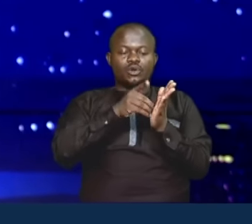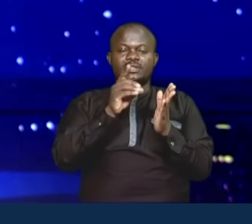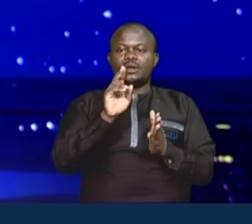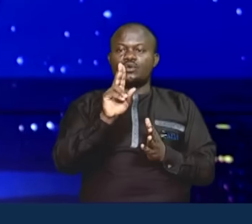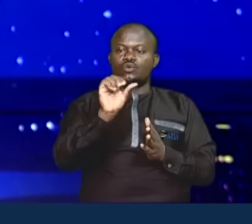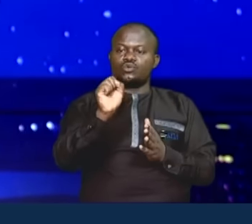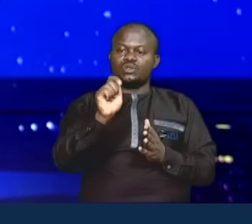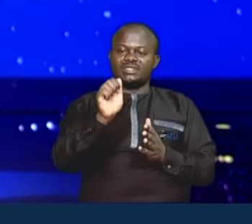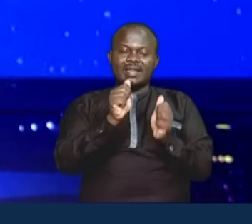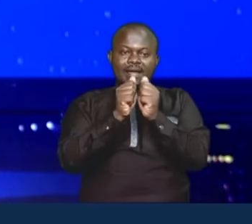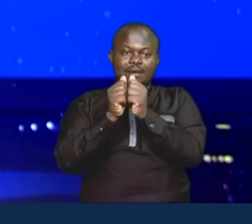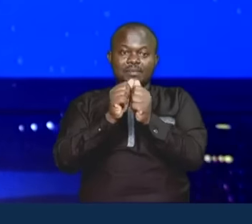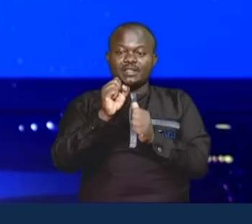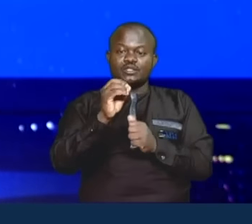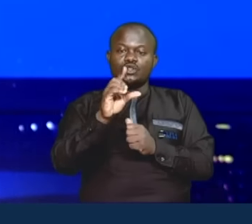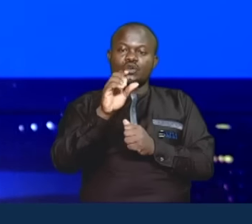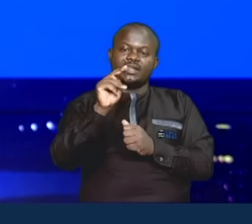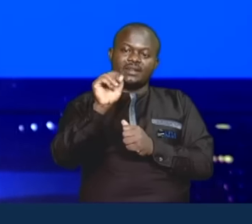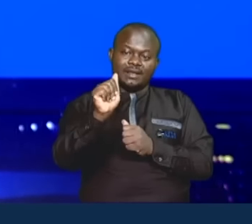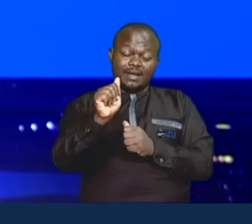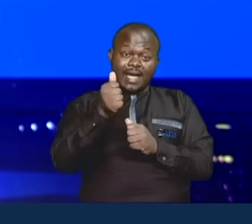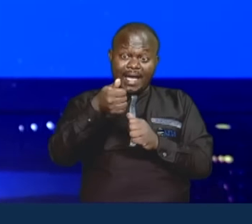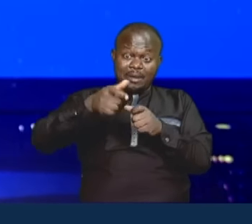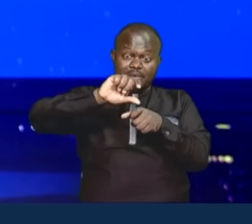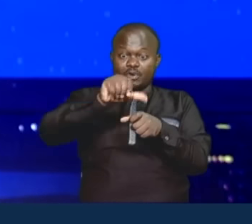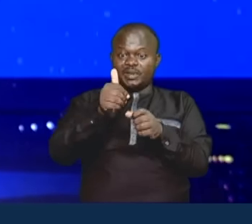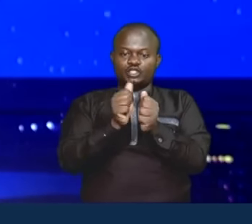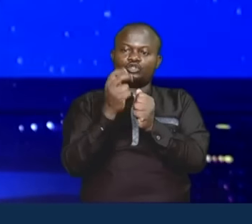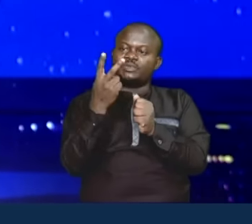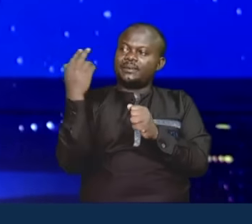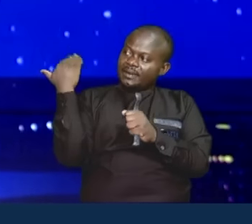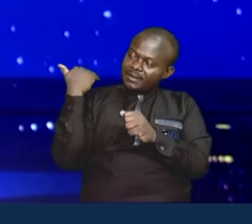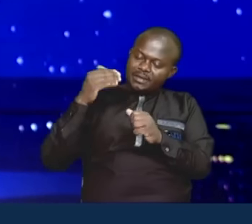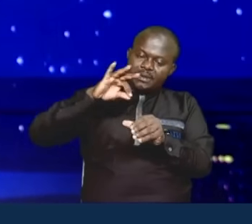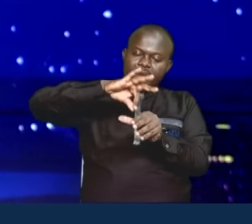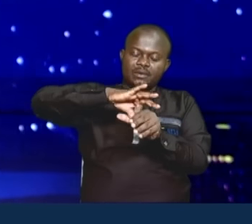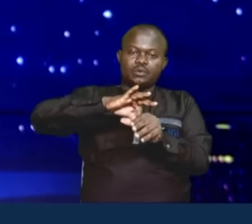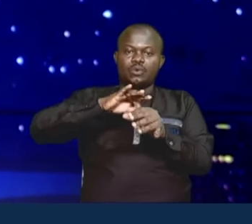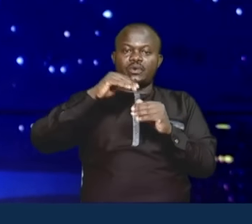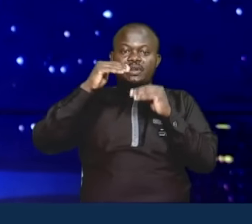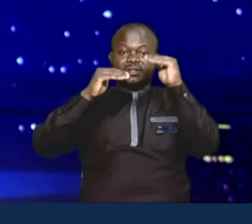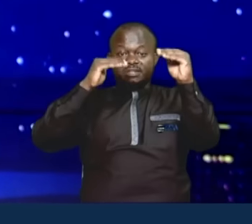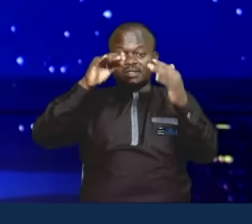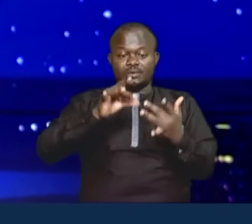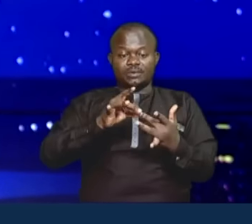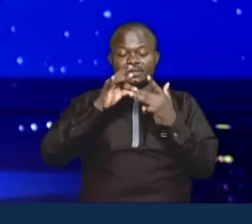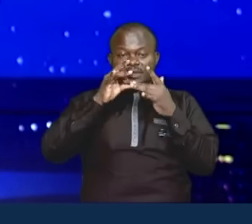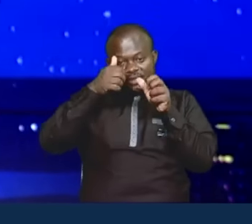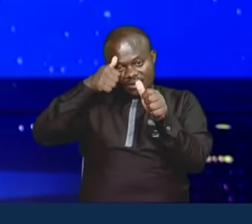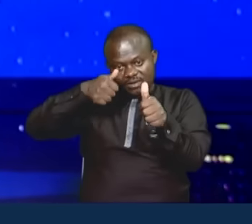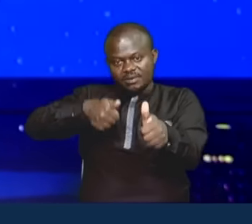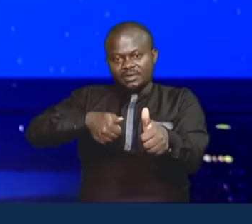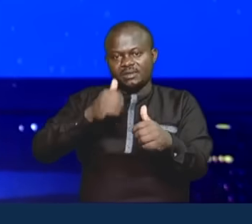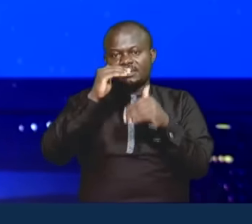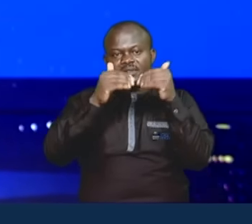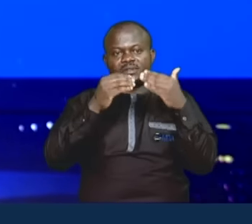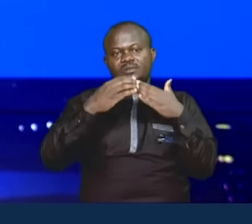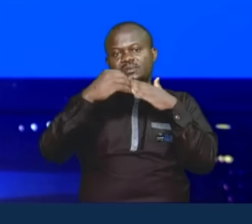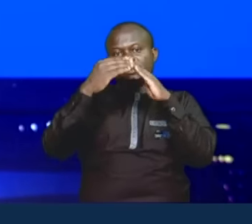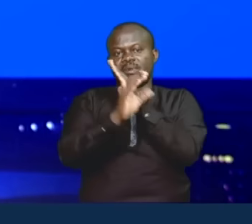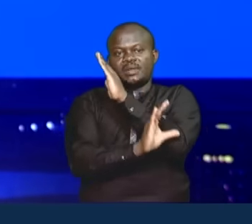Sorina Nyirahabimana. Aba biyongera kuri 12 baherutse gutorwa n'inzego zihariye hakurikijwe inzego